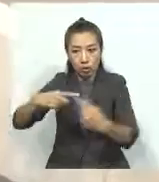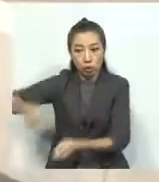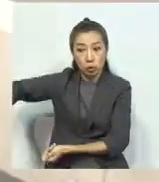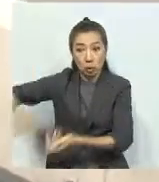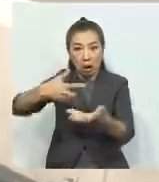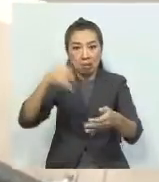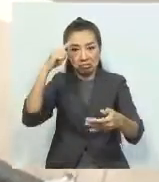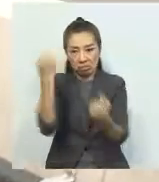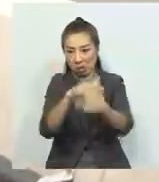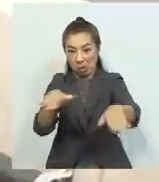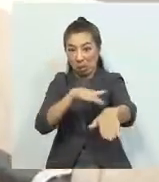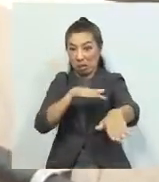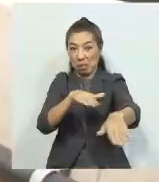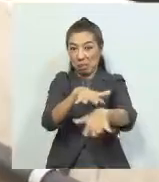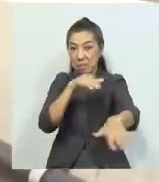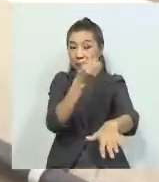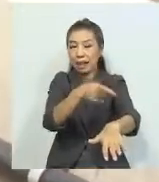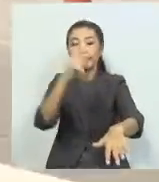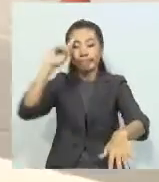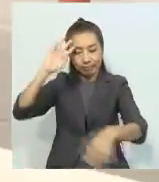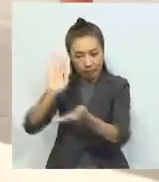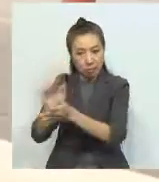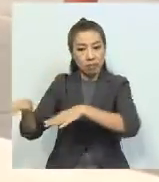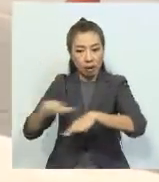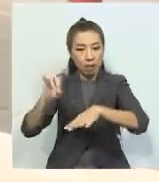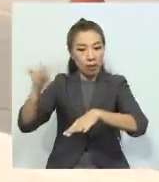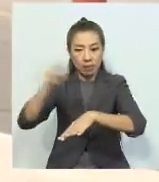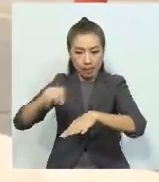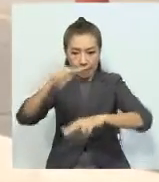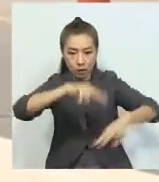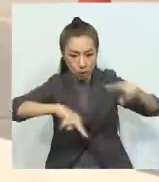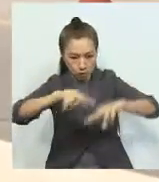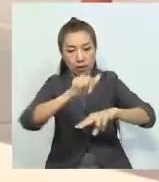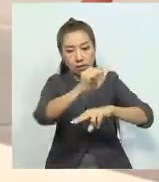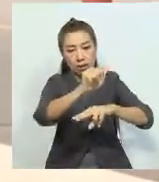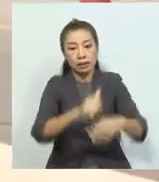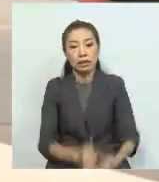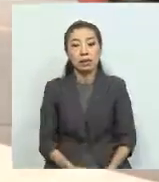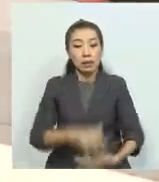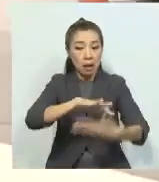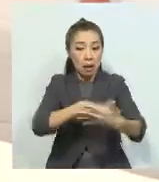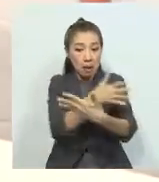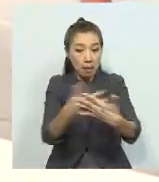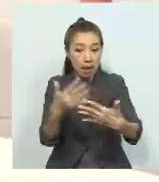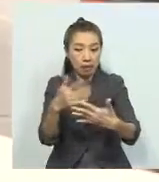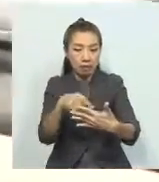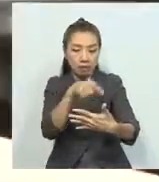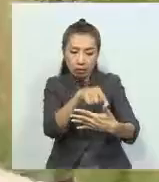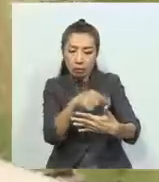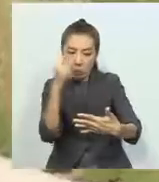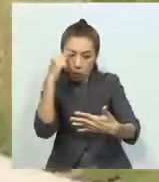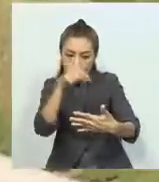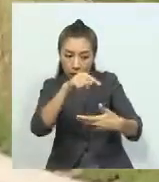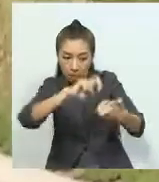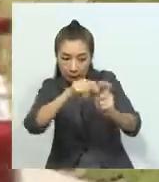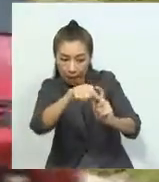ำรวจนะคะว่าตอนนี้พร้อมดูแลประชาชนแล้วเกือบ 100% โดยจะมีการปรับแผนในส่วนที่มีปัญหาทุกจุดพ